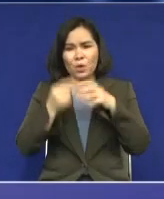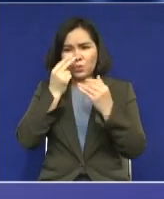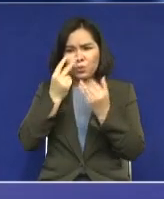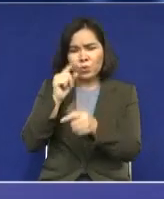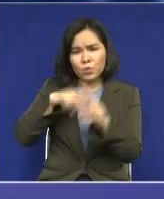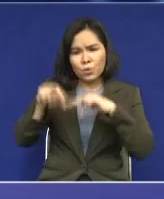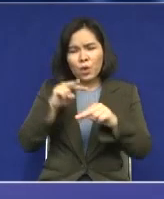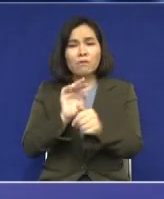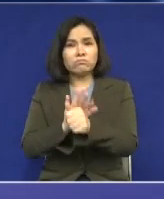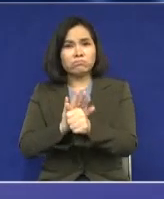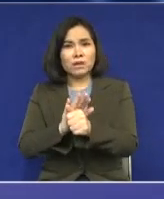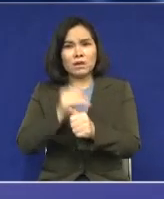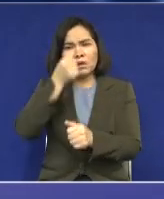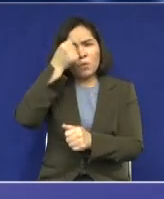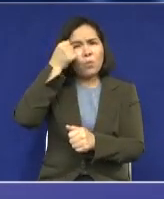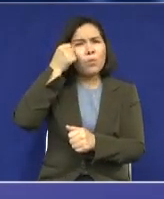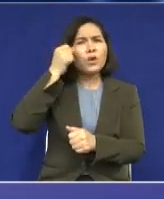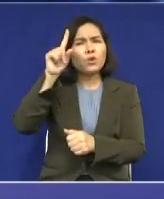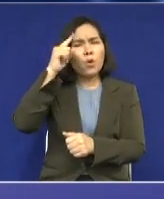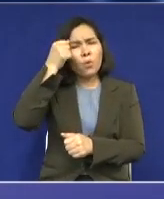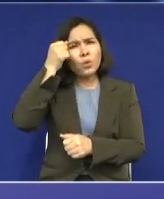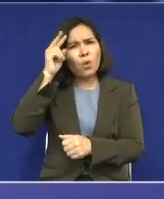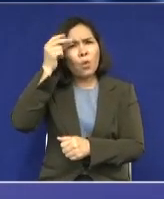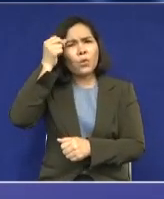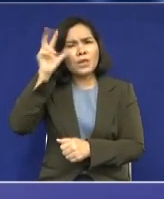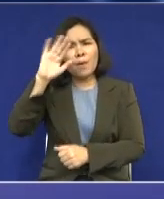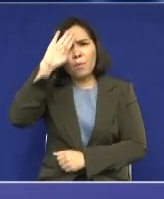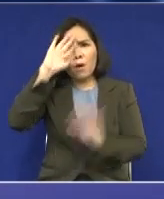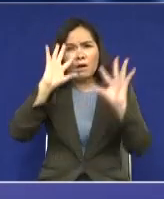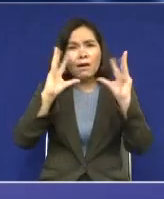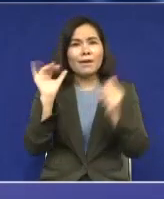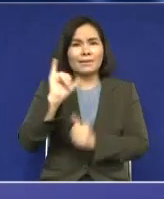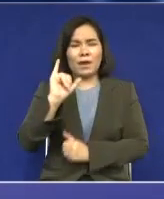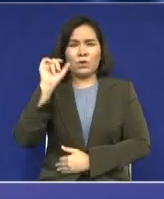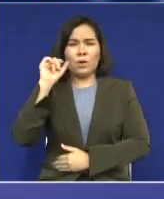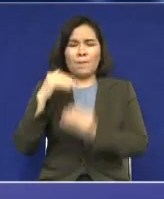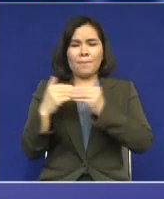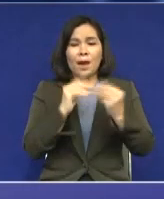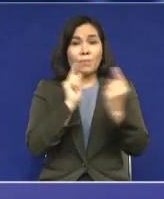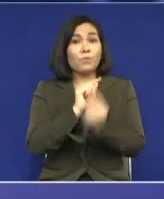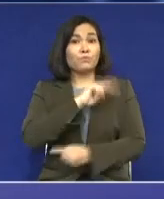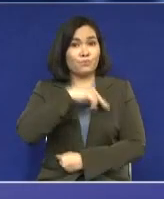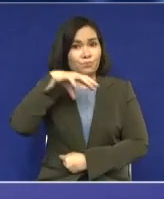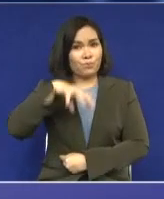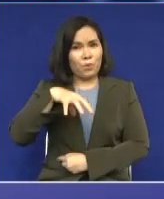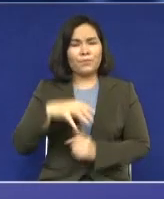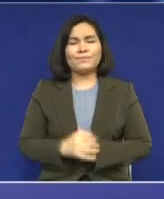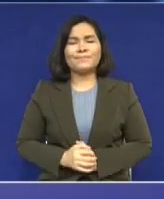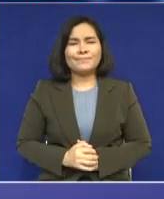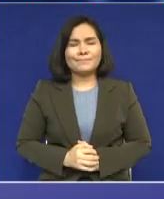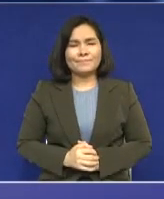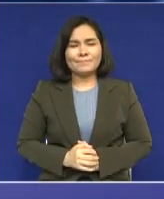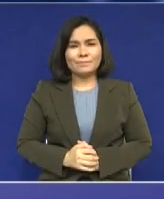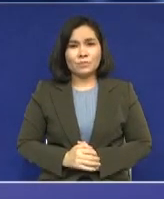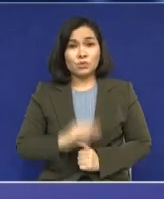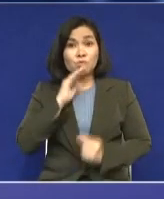านถ้าผ่านไป 2-3 วันค่ะอาการป่วยยังไม่ดีขึ้นก็ควรจะพาไปพบแพทย์นอกเหนือจากนี้ค่ะถ้ามีผู้สู